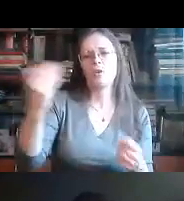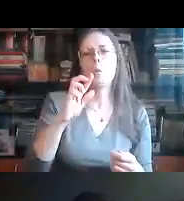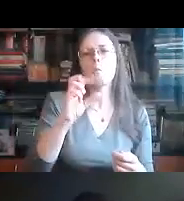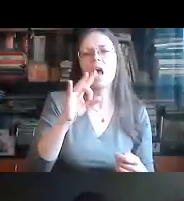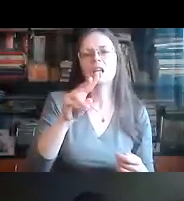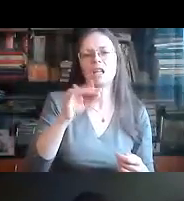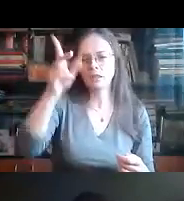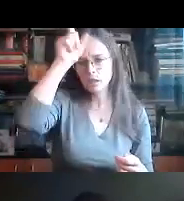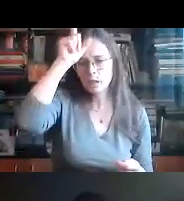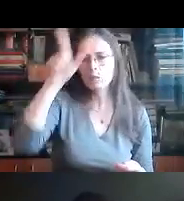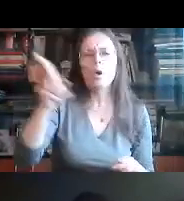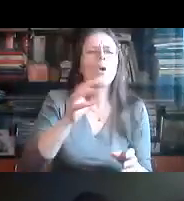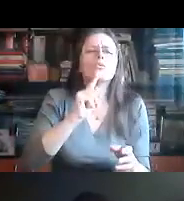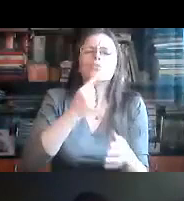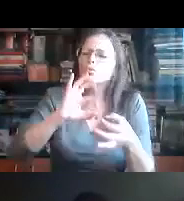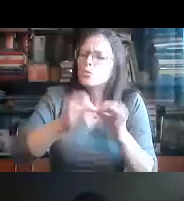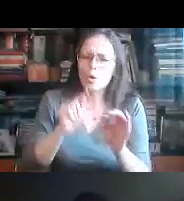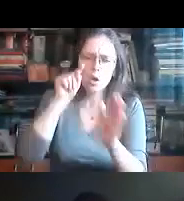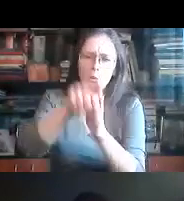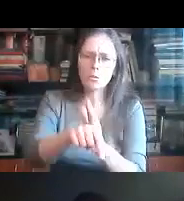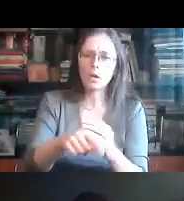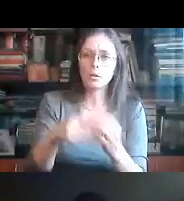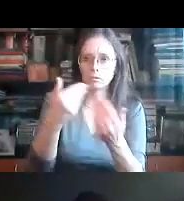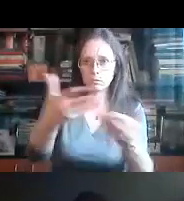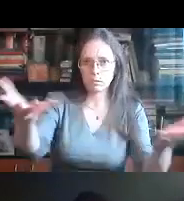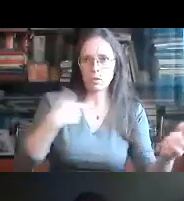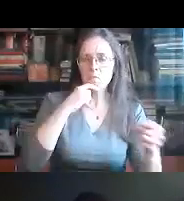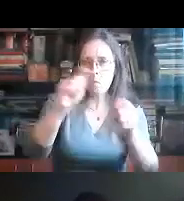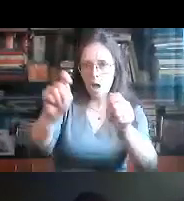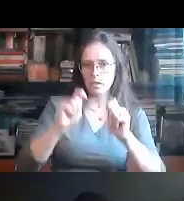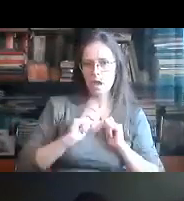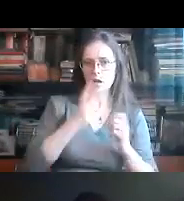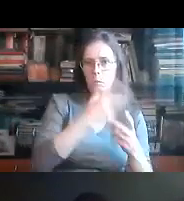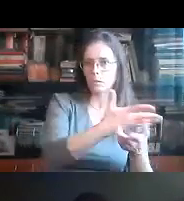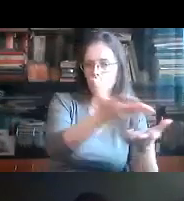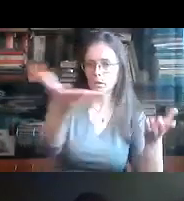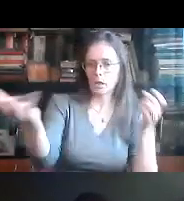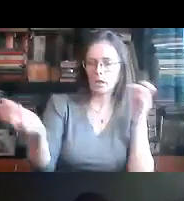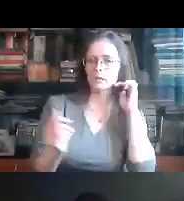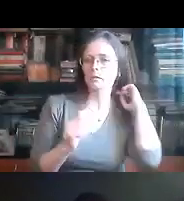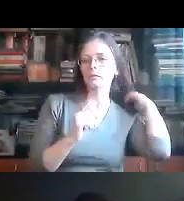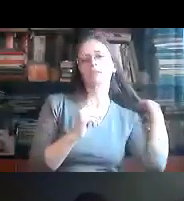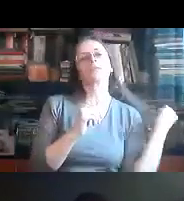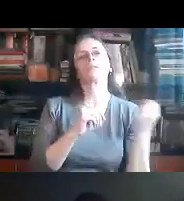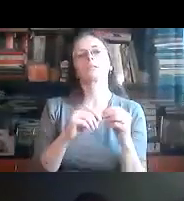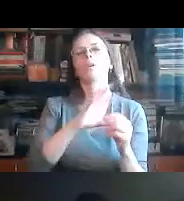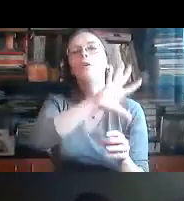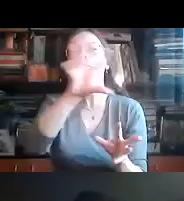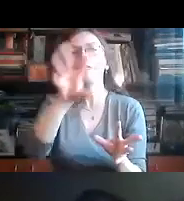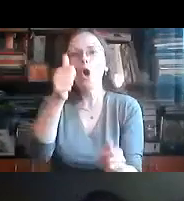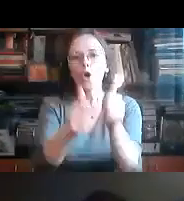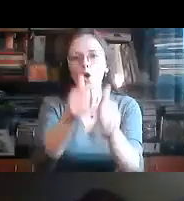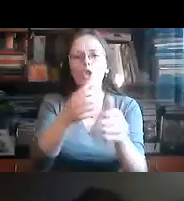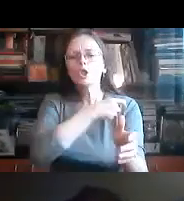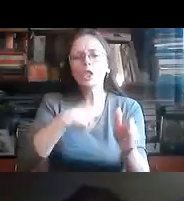нам всем сделали невероятный подарок. Они из 10 конкурсных спектаклей этого года, причем новых спектаклей,